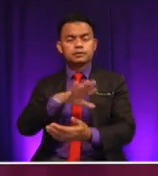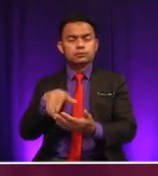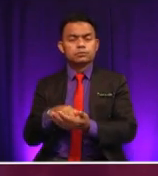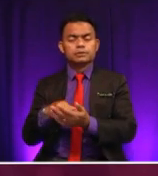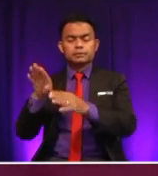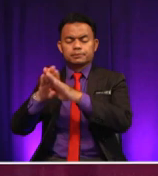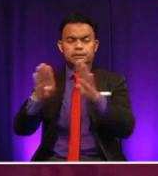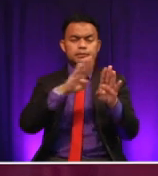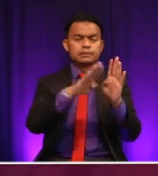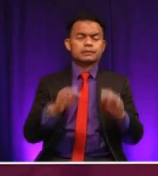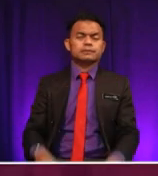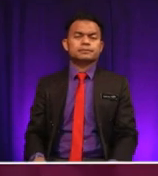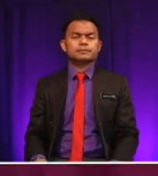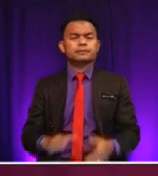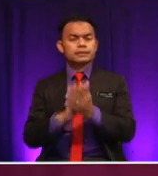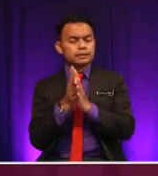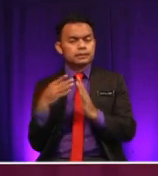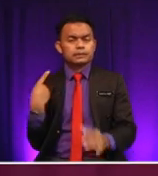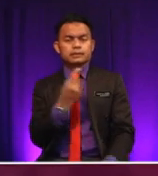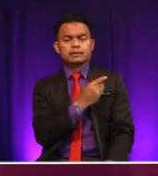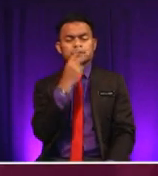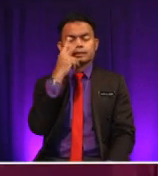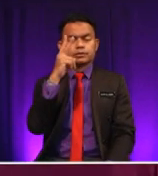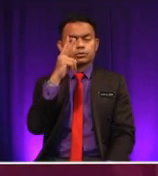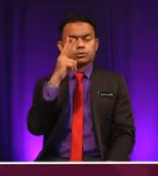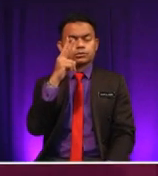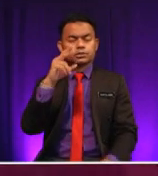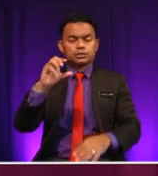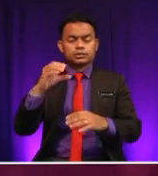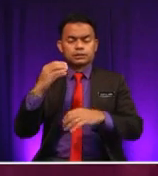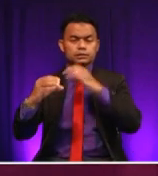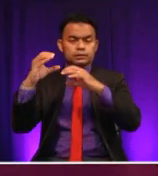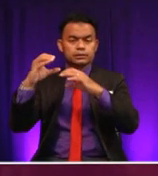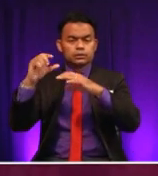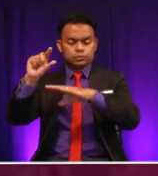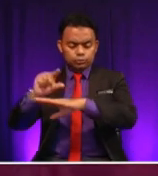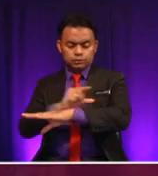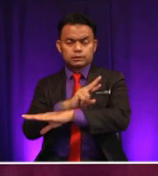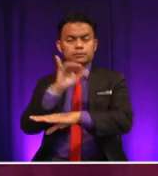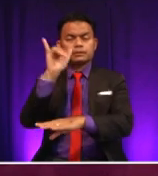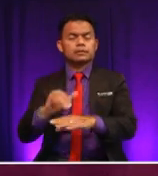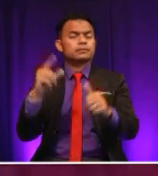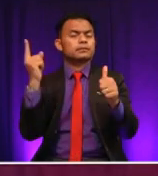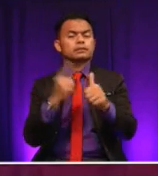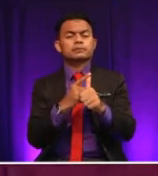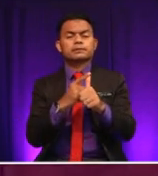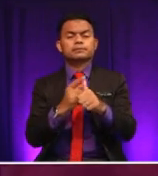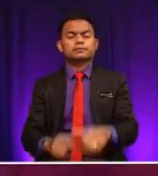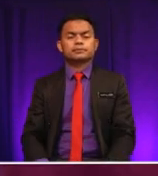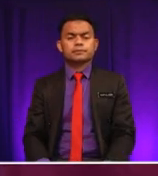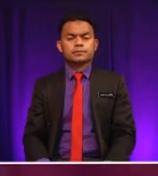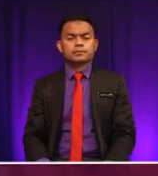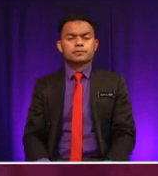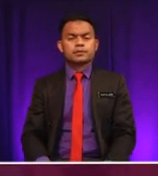Oke jadi kita melihat ciri gurindam yang pertama sekali oke di mana puisi Melayu tradisional yang berbentuk terikat